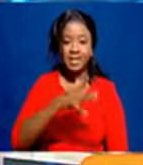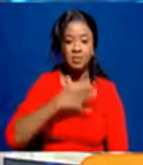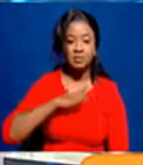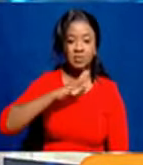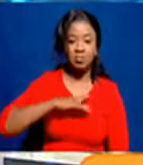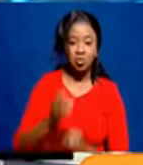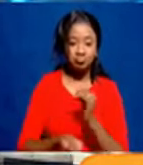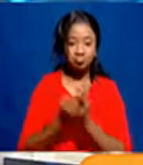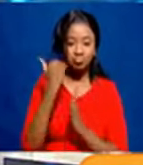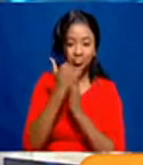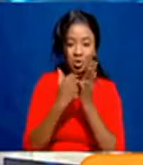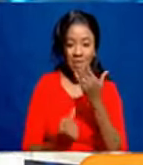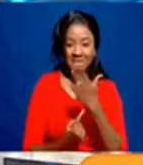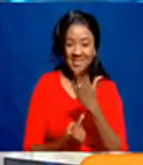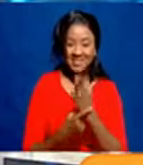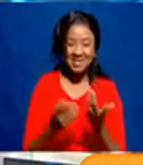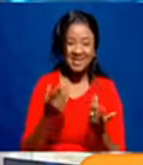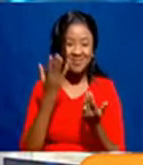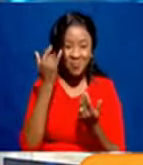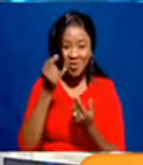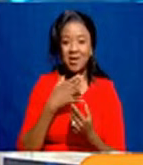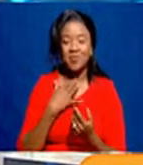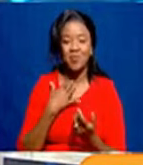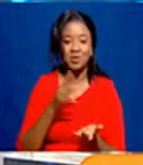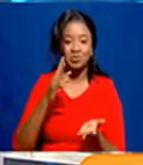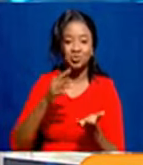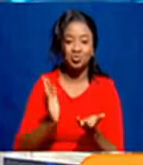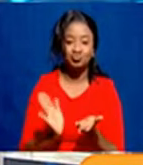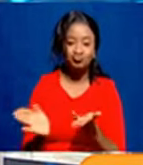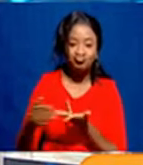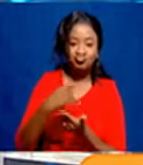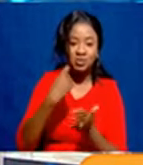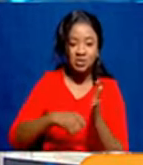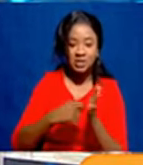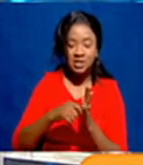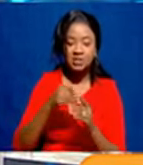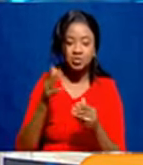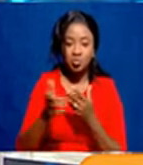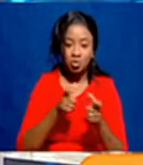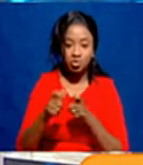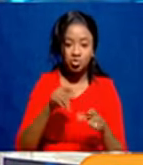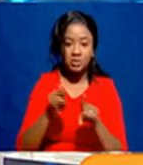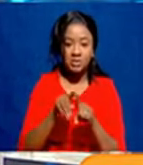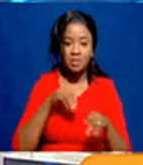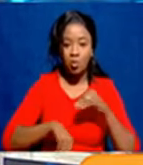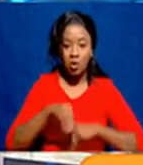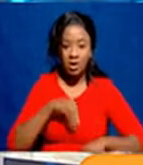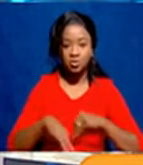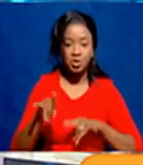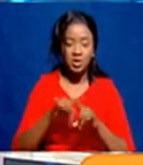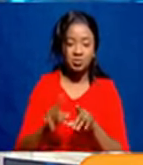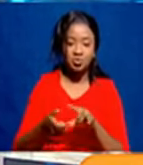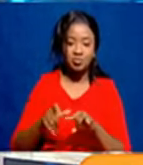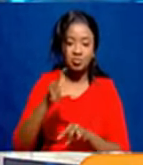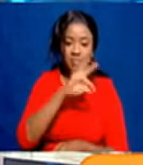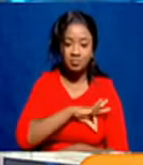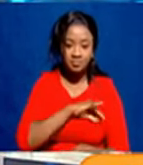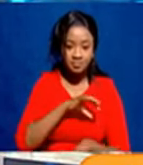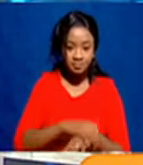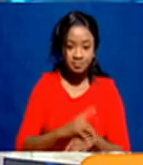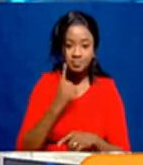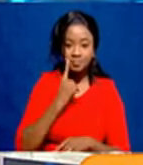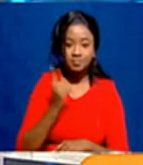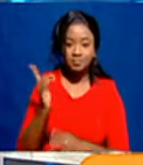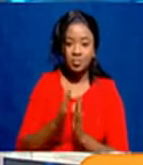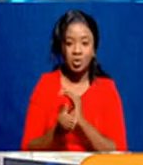ya Samburu imezindua mpango wa kidijitali wa ukusanyaji ushuru ili kuziba mianya ya ufisadi pamoja na kuongeza mapato. Na mwanahabari wetu